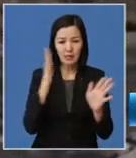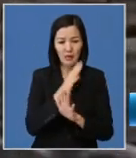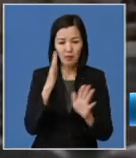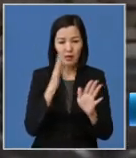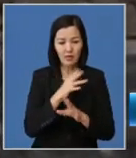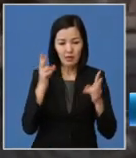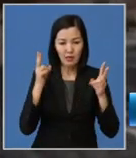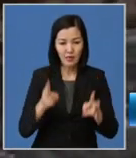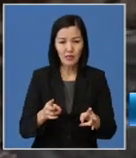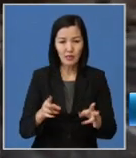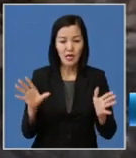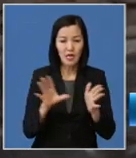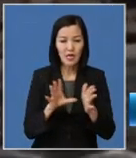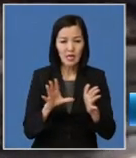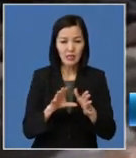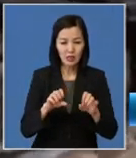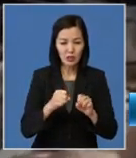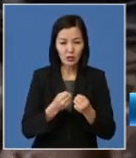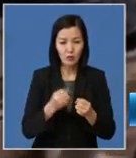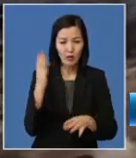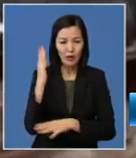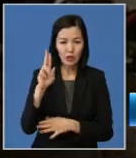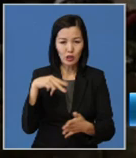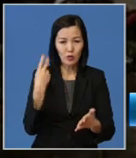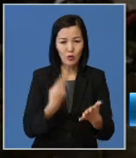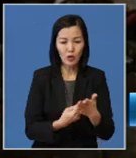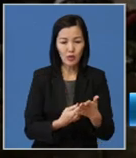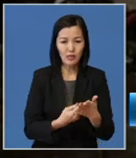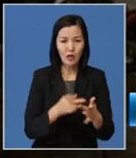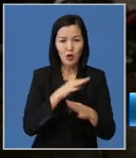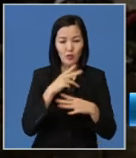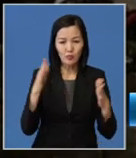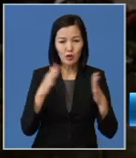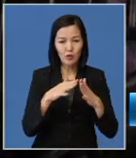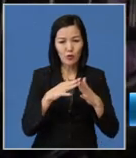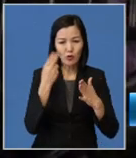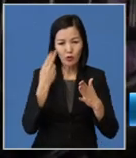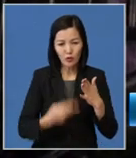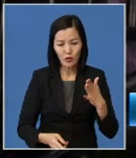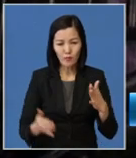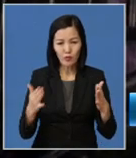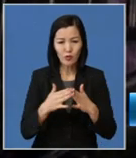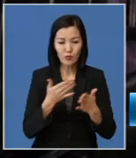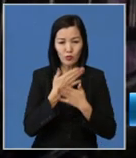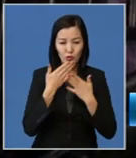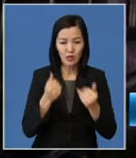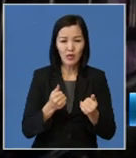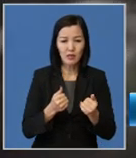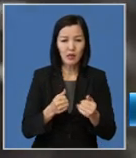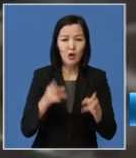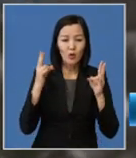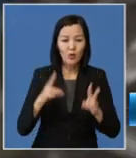тосын мінезінен электр желілері үзіліп, ағаштар құлаған. Көптеген үйлер қирап, тұрғындар баспанасыз қалды. Оқиға орнына